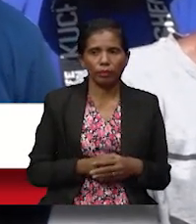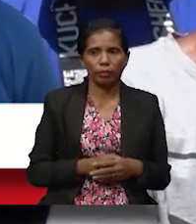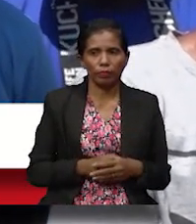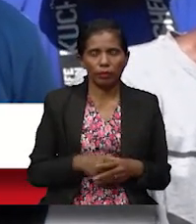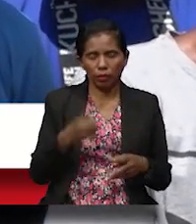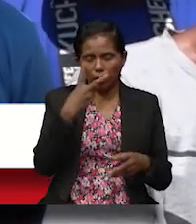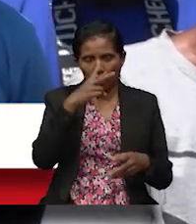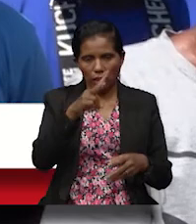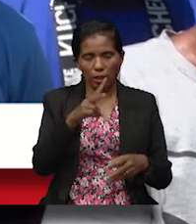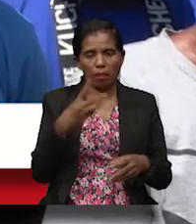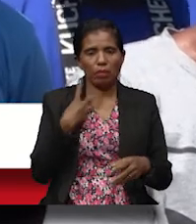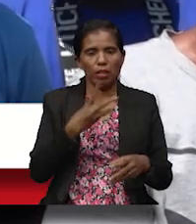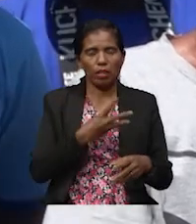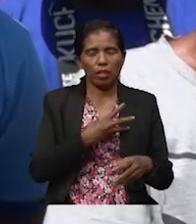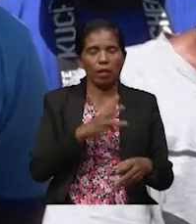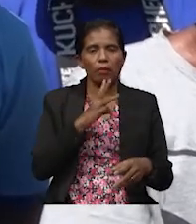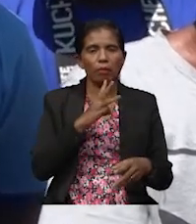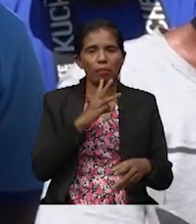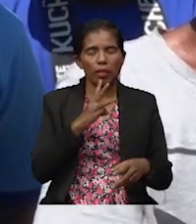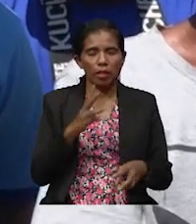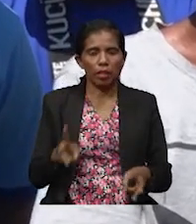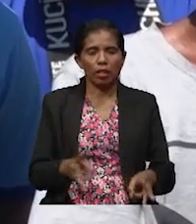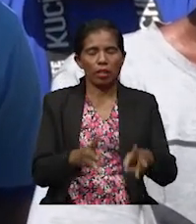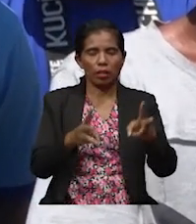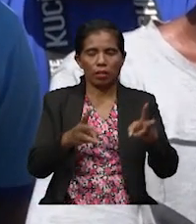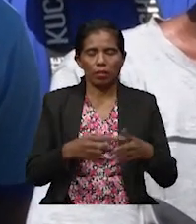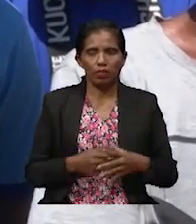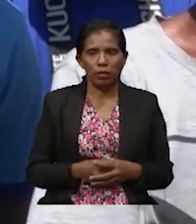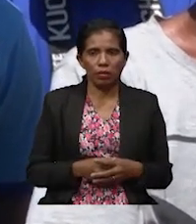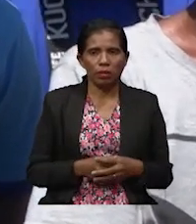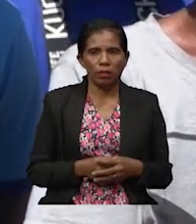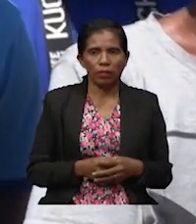bedalan nebe ke ami hodi